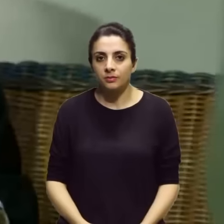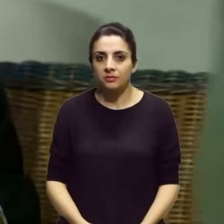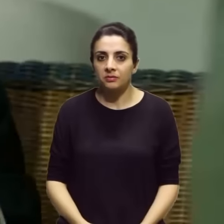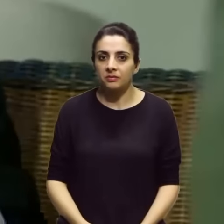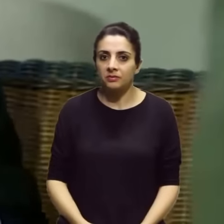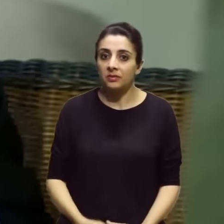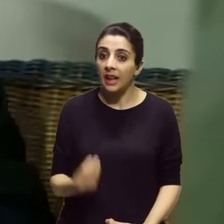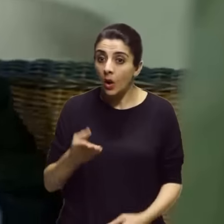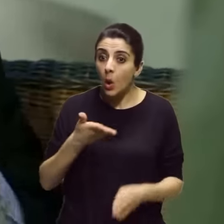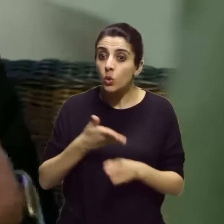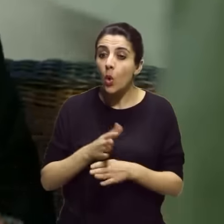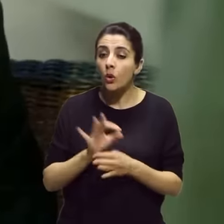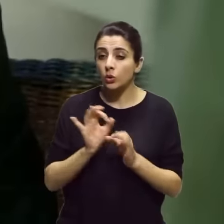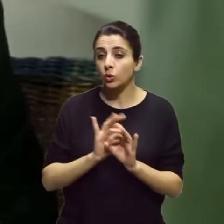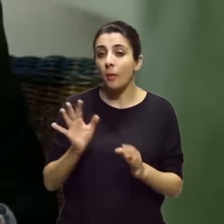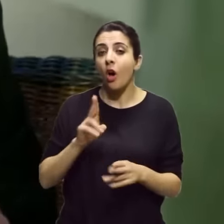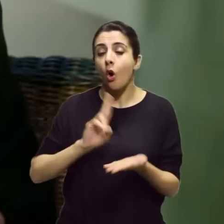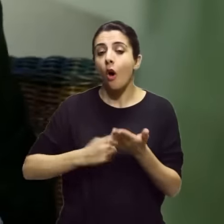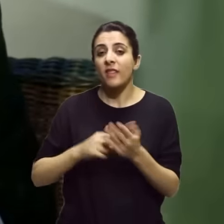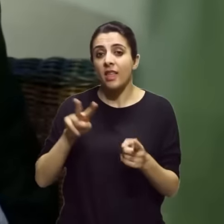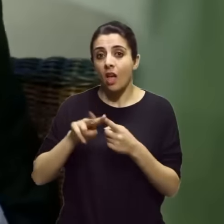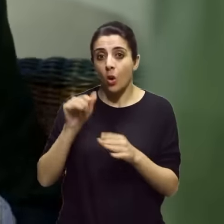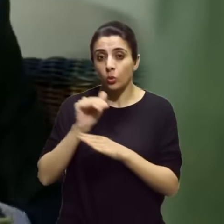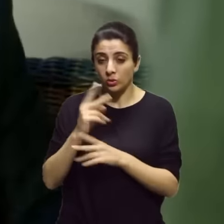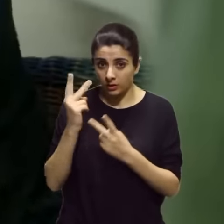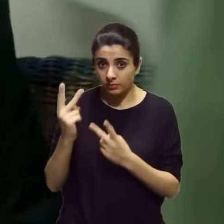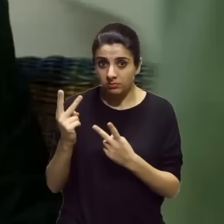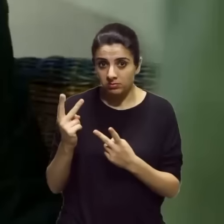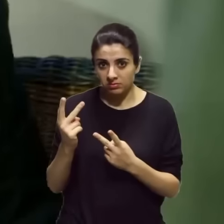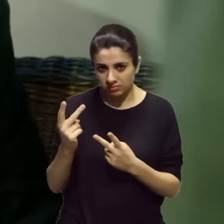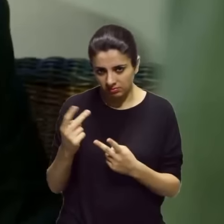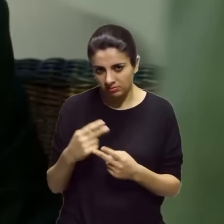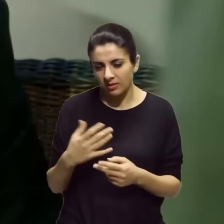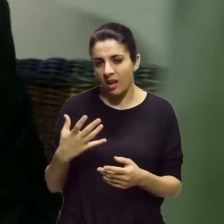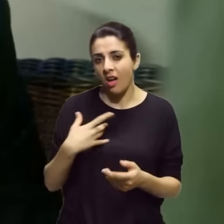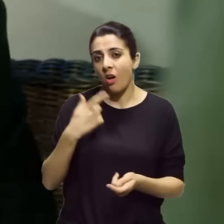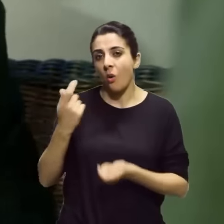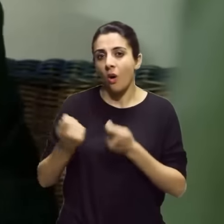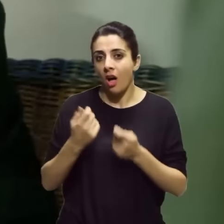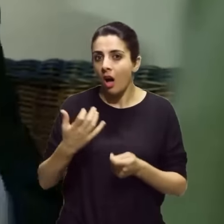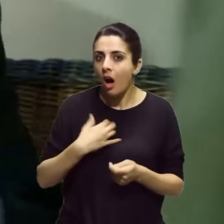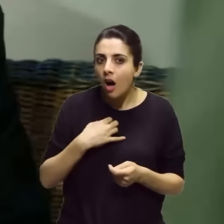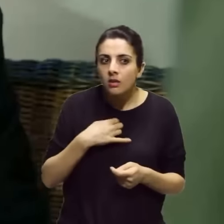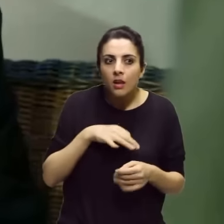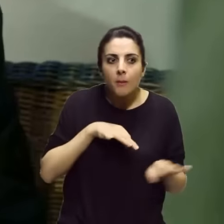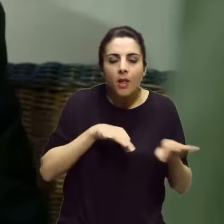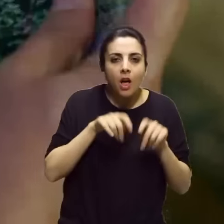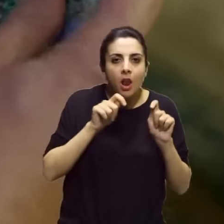İyilik ve doğruluk timsali köfteci Nail Usta ha? Ele verir talkını, kendi yutar